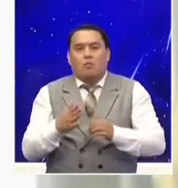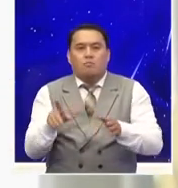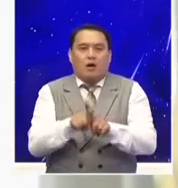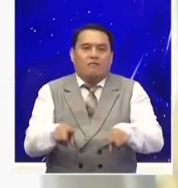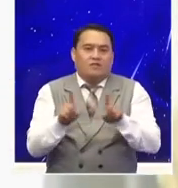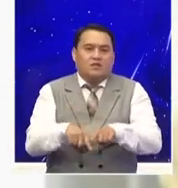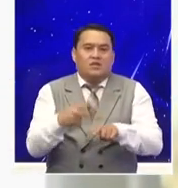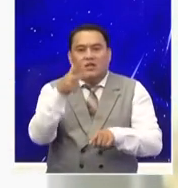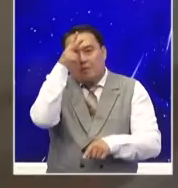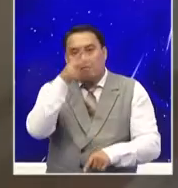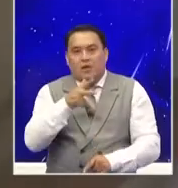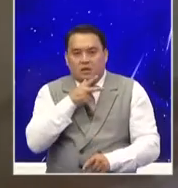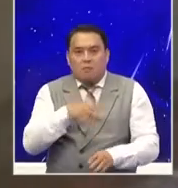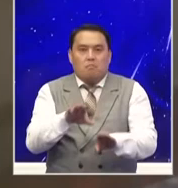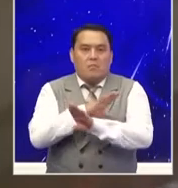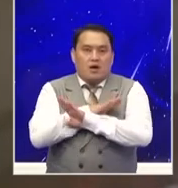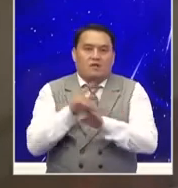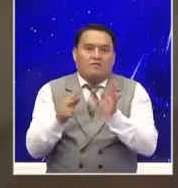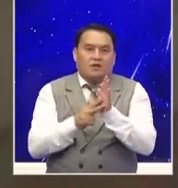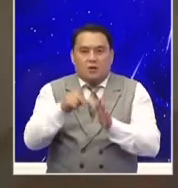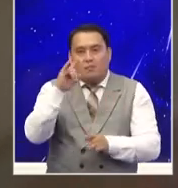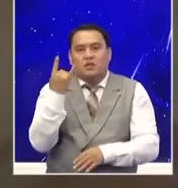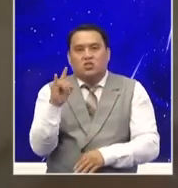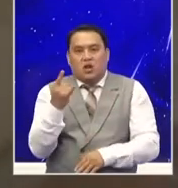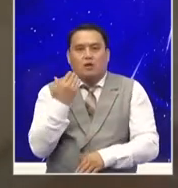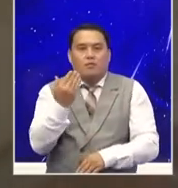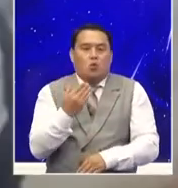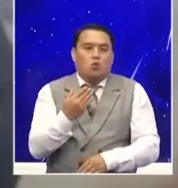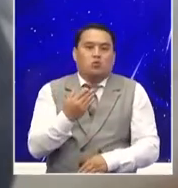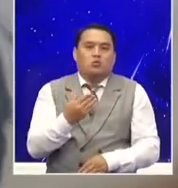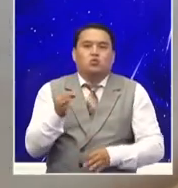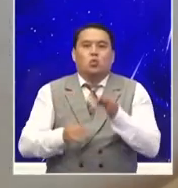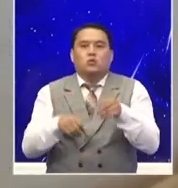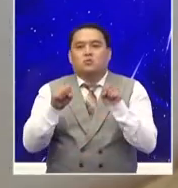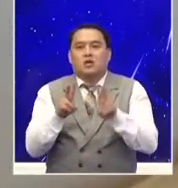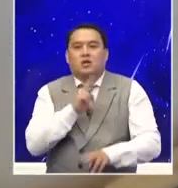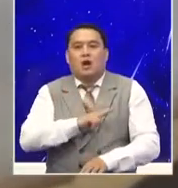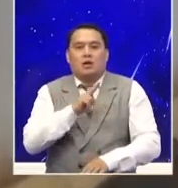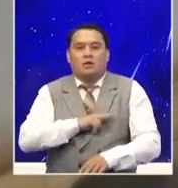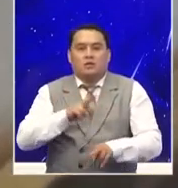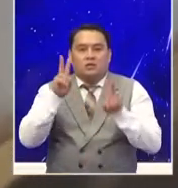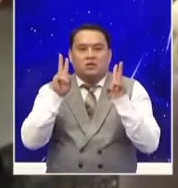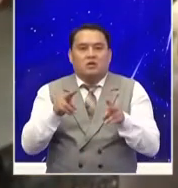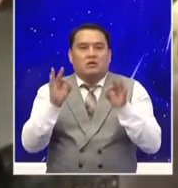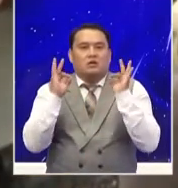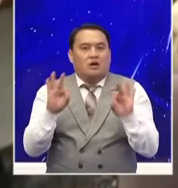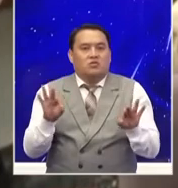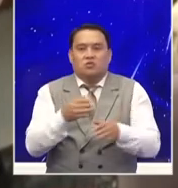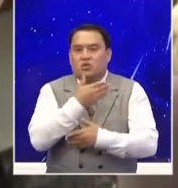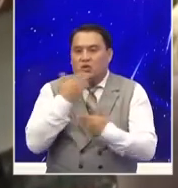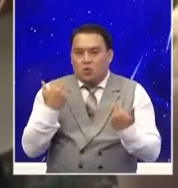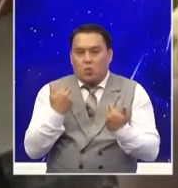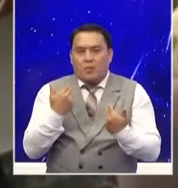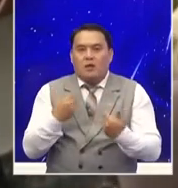повторил спустя 3 месяца. Погибла 8-месячная малышка. По словам судьи, специалист работал, не имея на это соответствующего